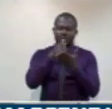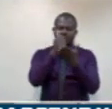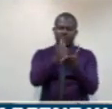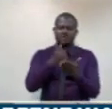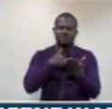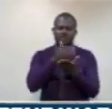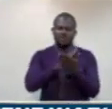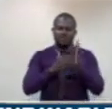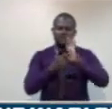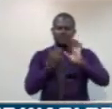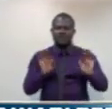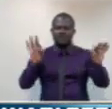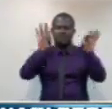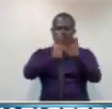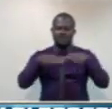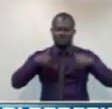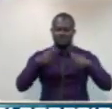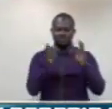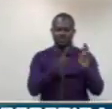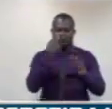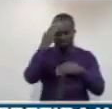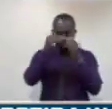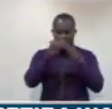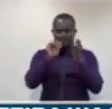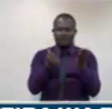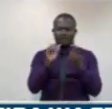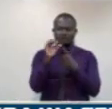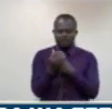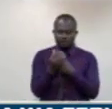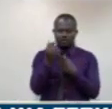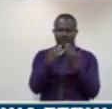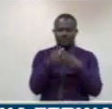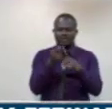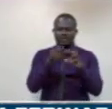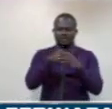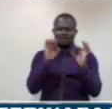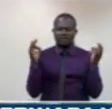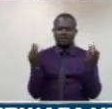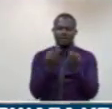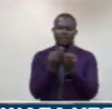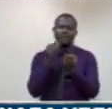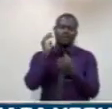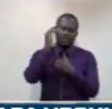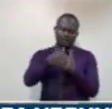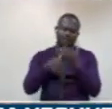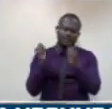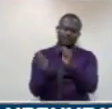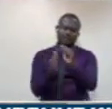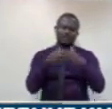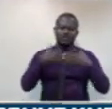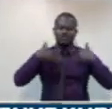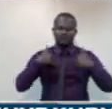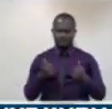kugira zimwe mu ndangagaciro z'ubuzima busanzwe kuko hari imigenzo n'imico myiza ikomoka mu muryango bikazamuherekeza mu